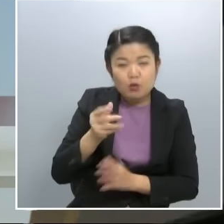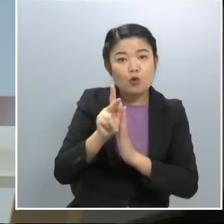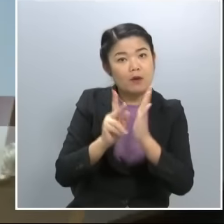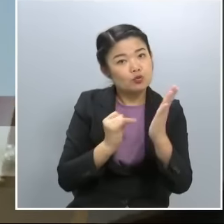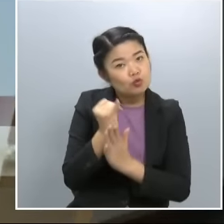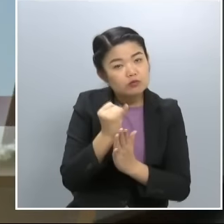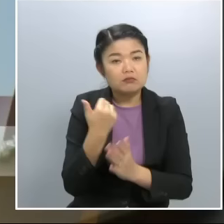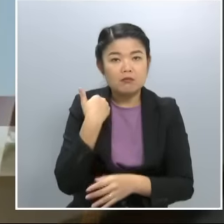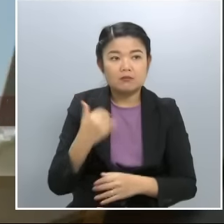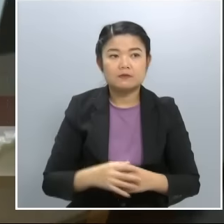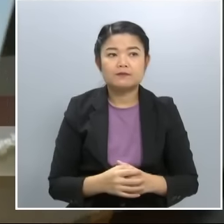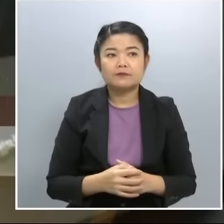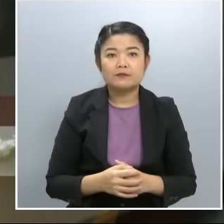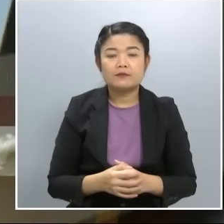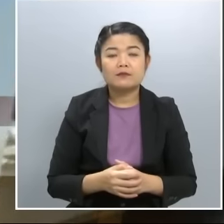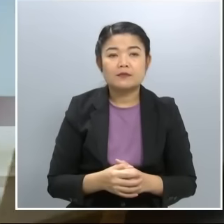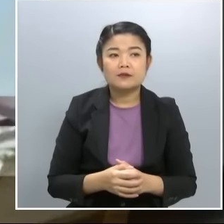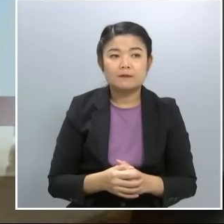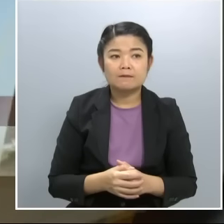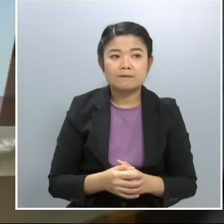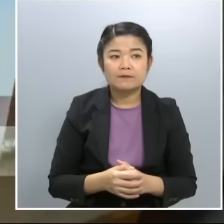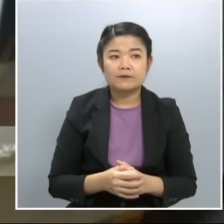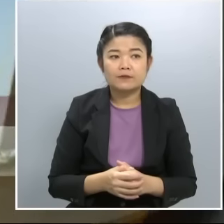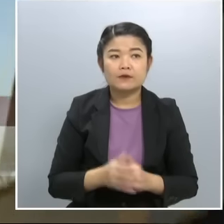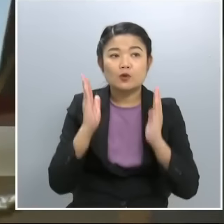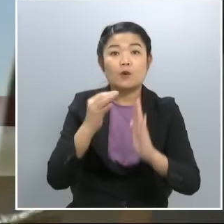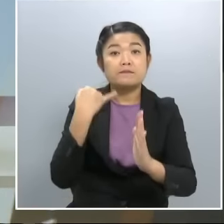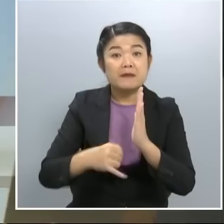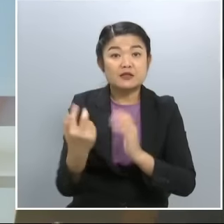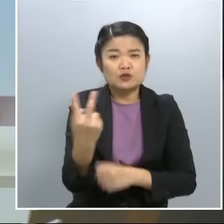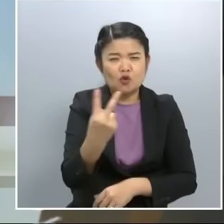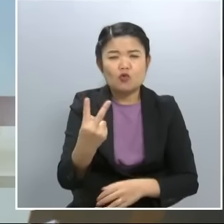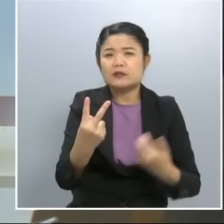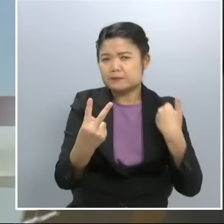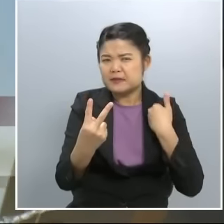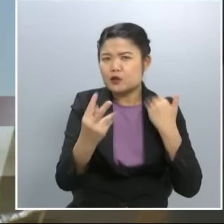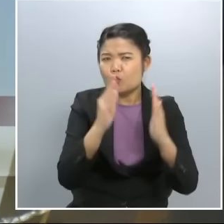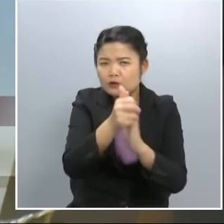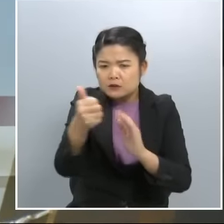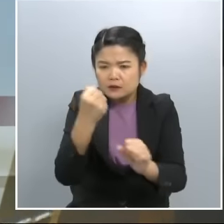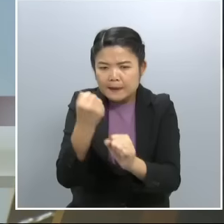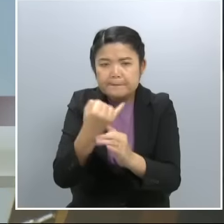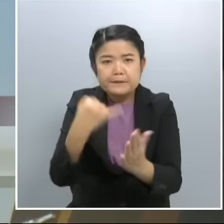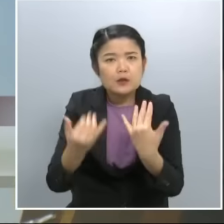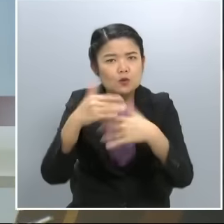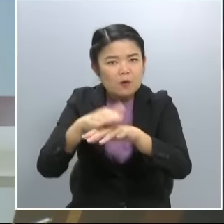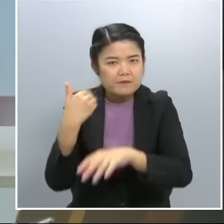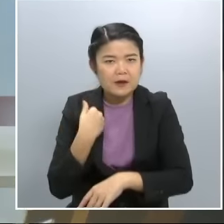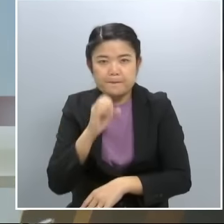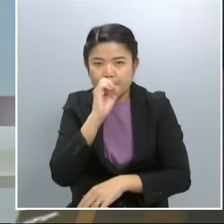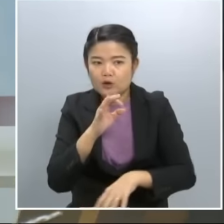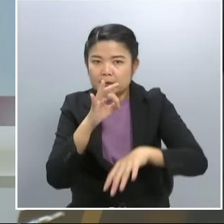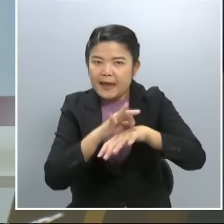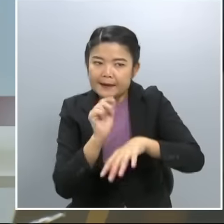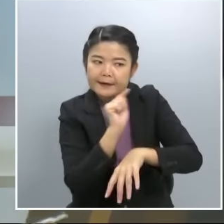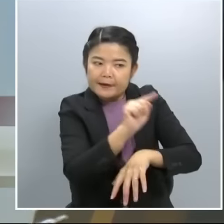ทั้งนี้ทั้งนั้นฝ่ายสืบสวนเชื่อว่าผู้ก่อเหตุทั้ง 2รายน่าจะมีผู้ร่วมขบวนการอยู่เบื้องหลังเป็นคนชี้เป้านะ